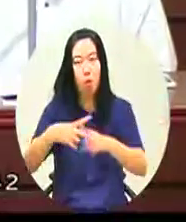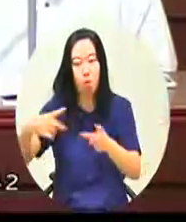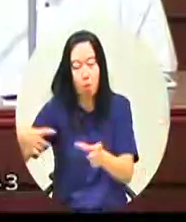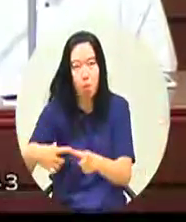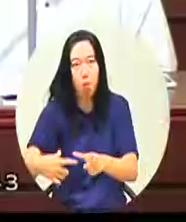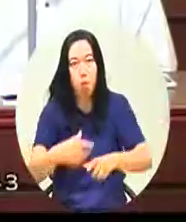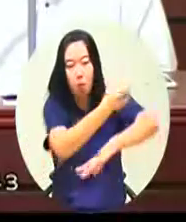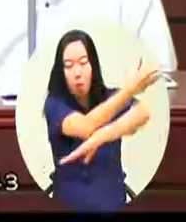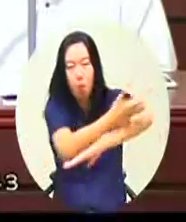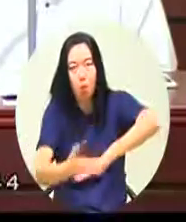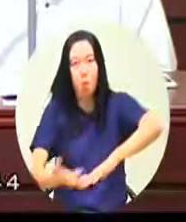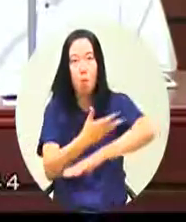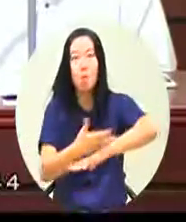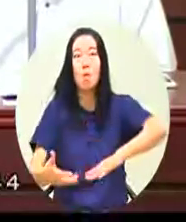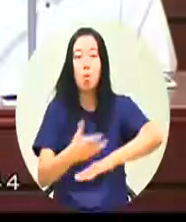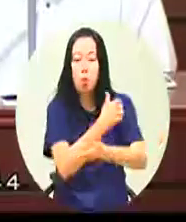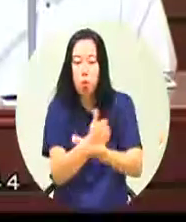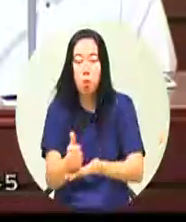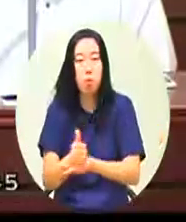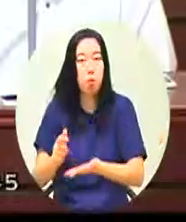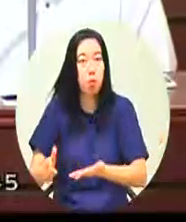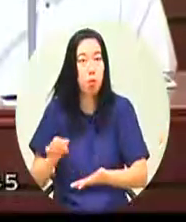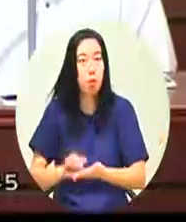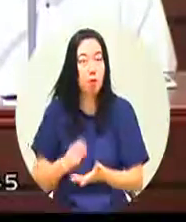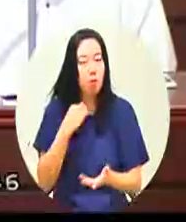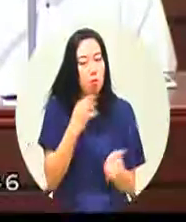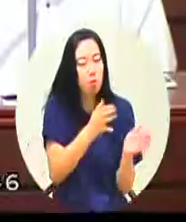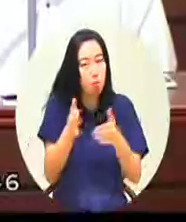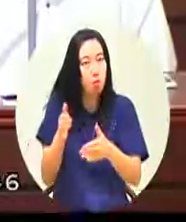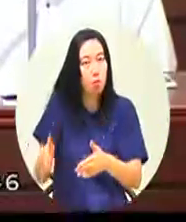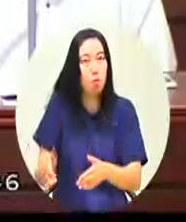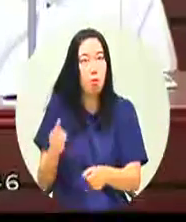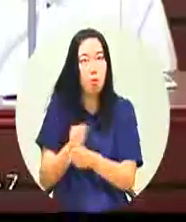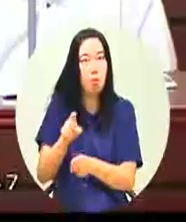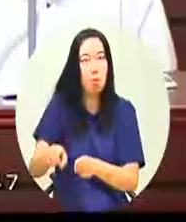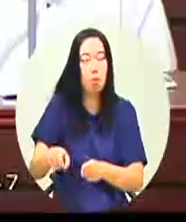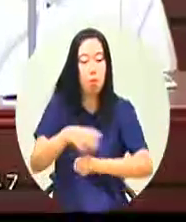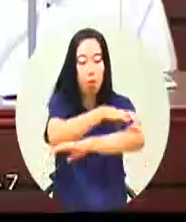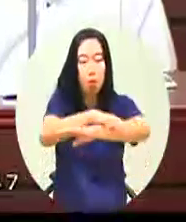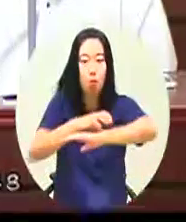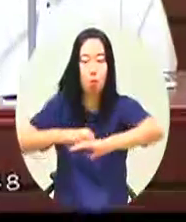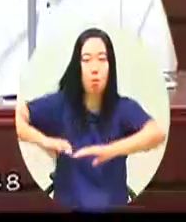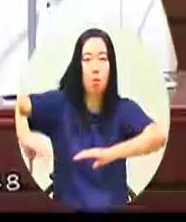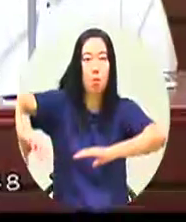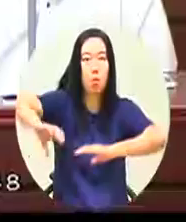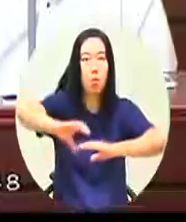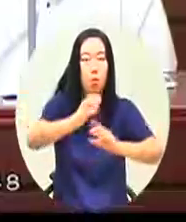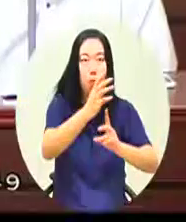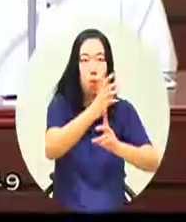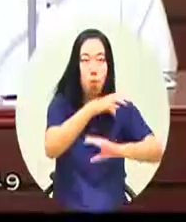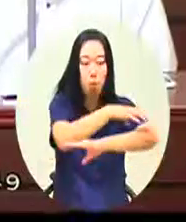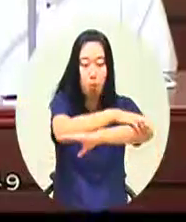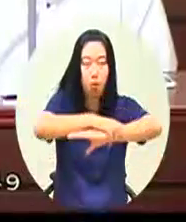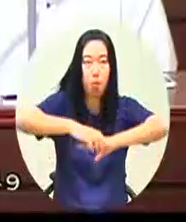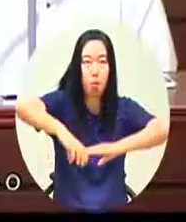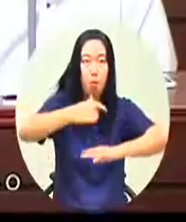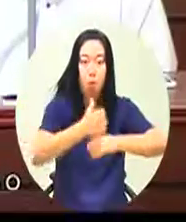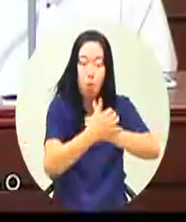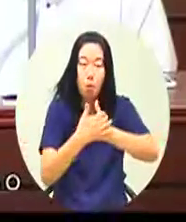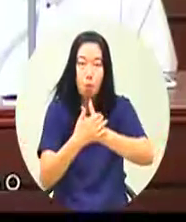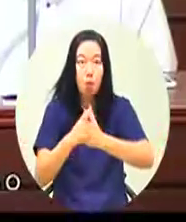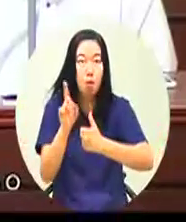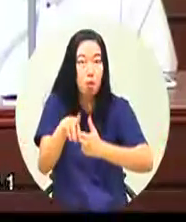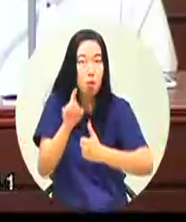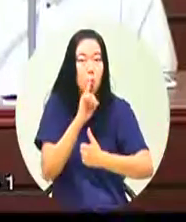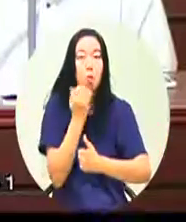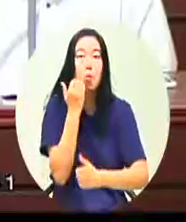水归所这边跟我们讨论比较倾向是说用微体， 主体，就是说我要保全的对象，如果是广